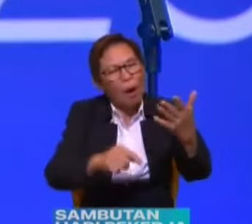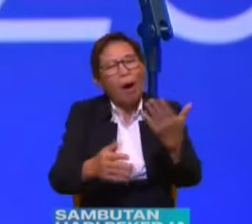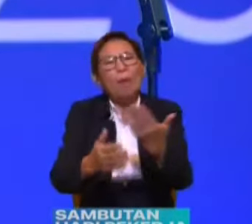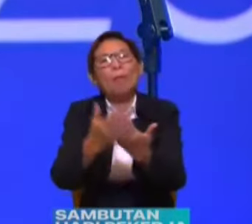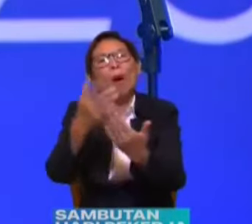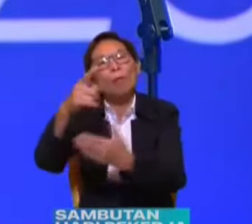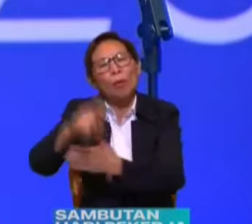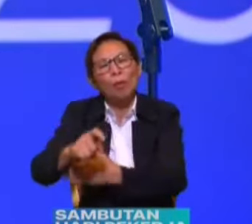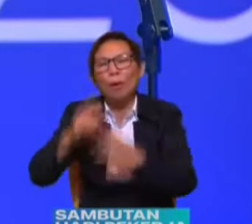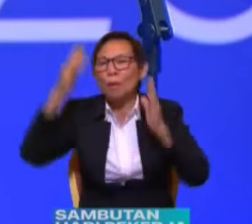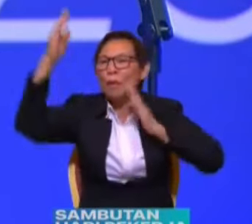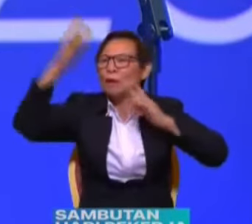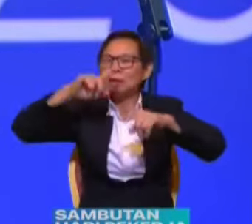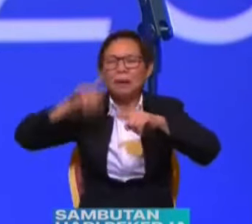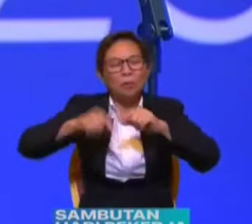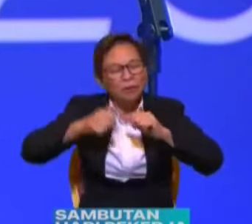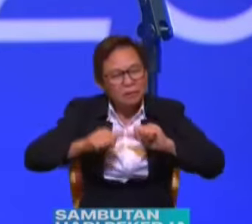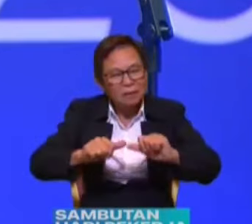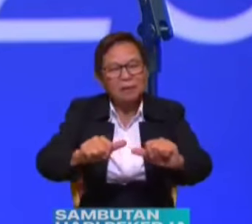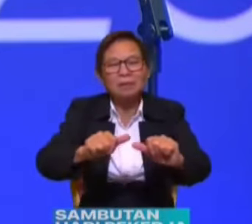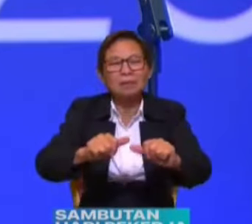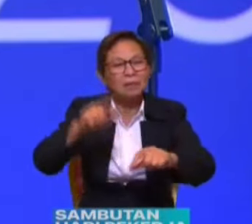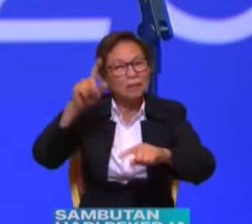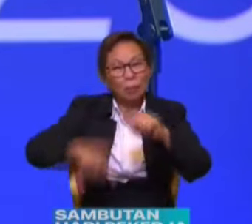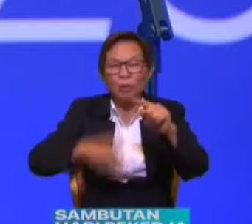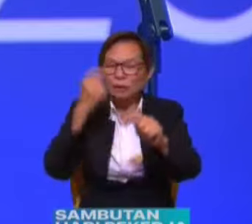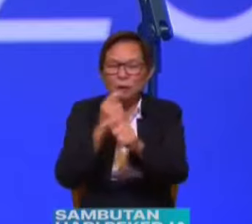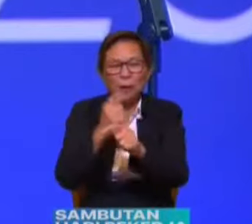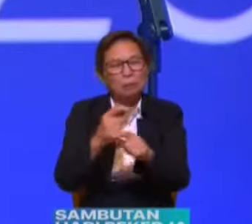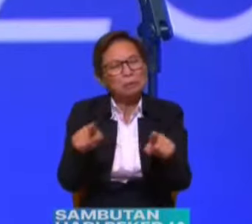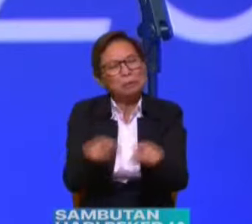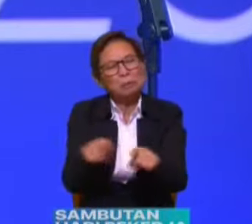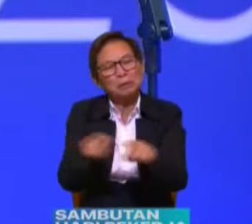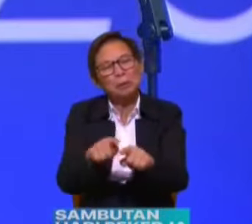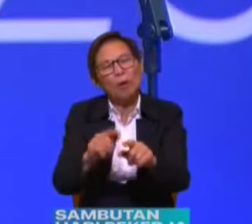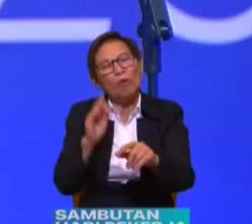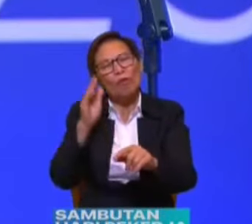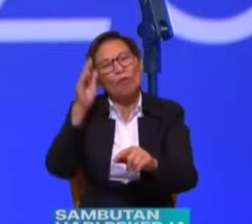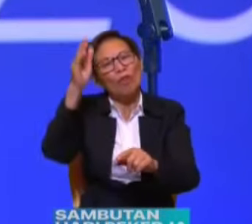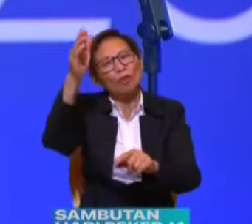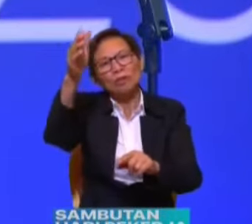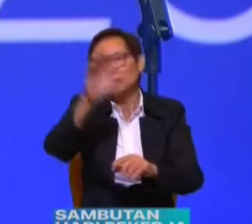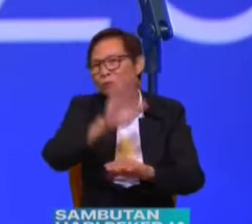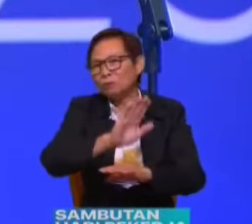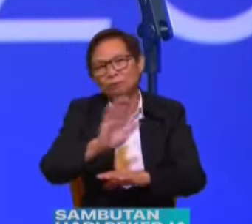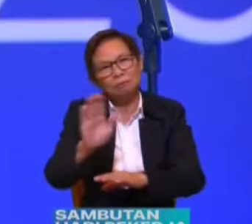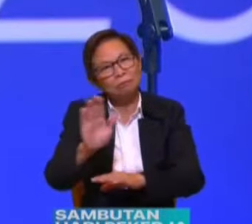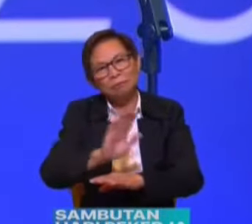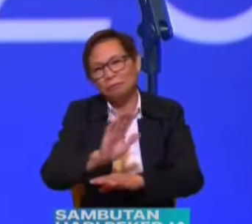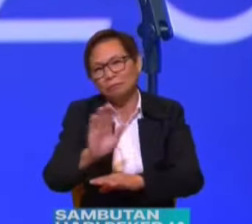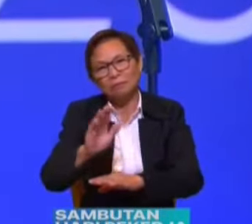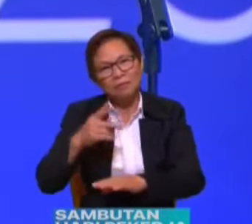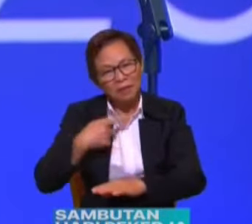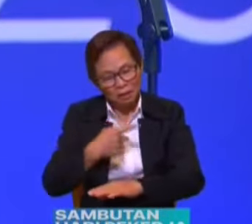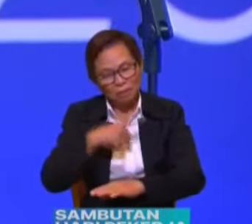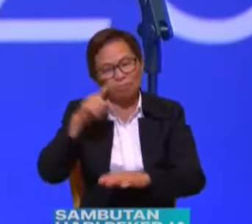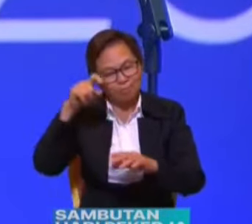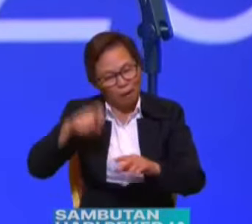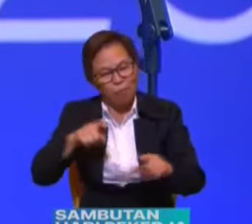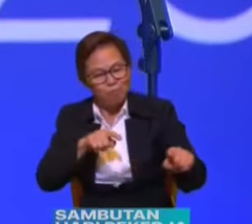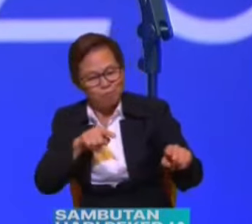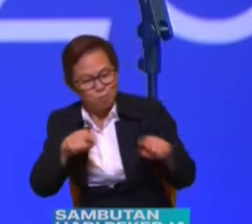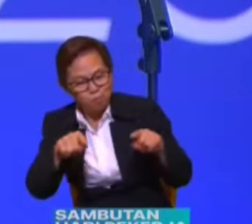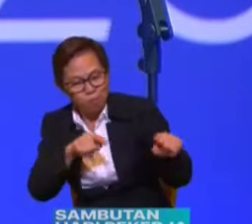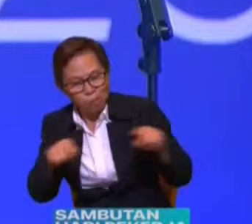negara tak boleh kekal di tahap yang sama selama-lamanya. Kita harus bersaing dengan